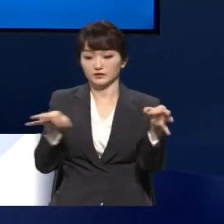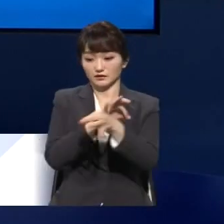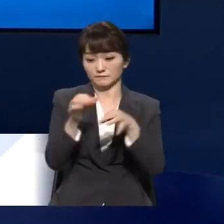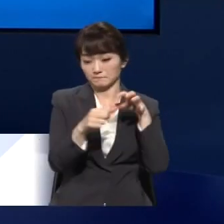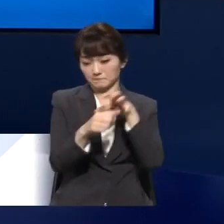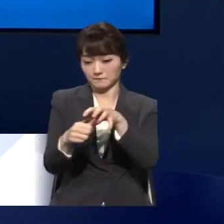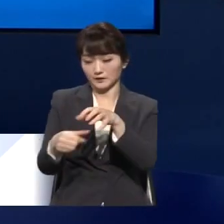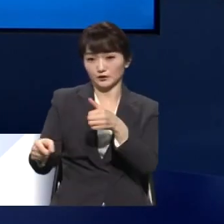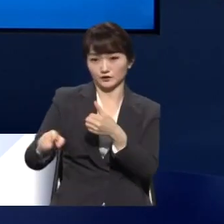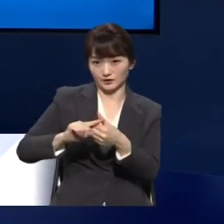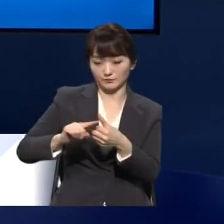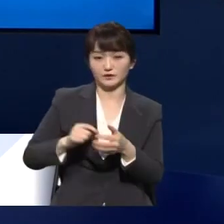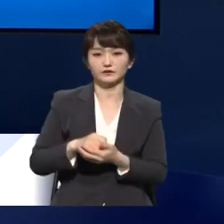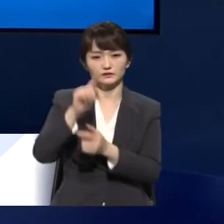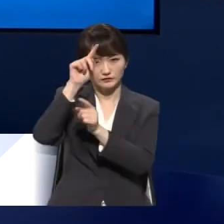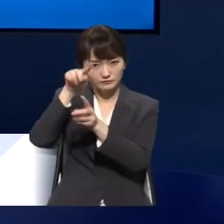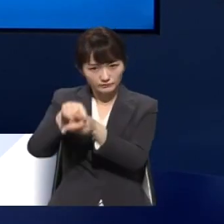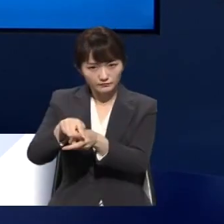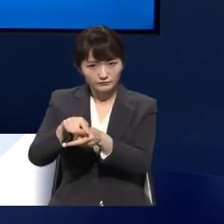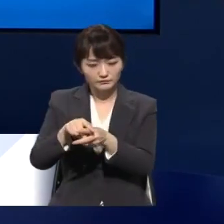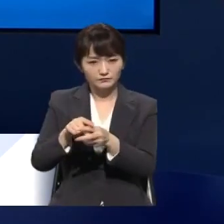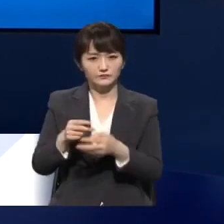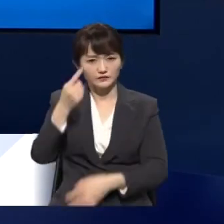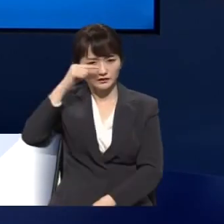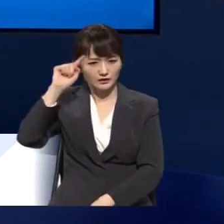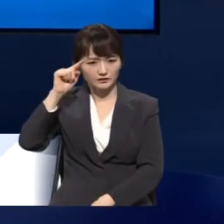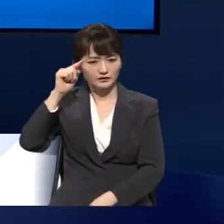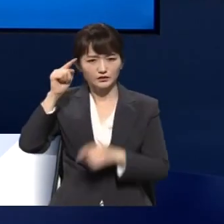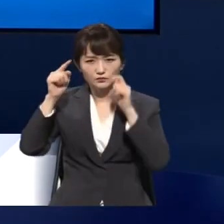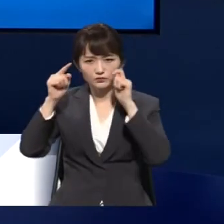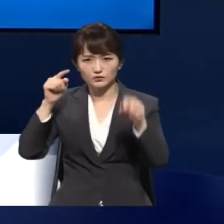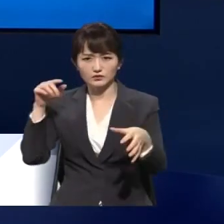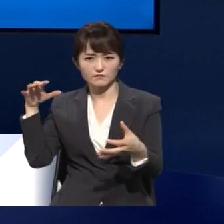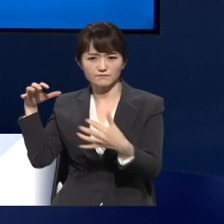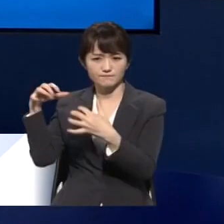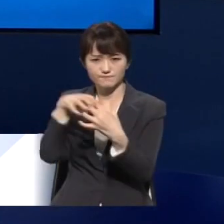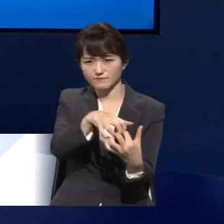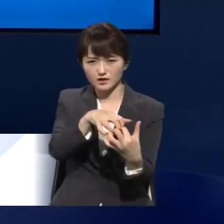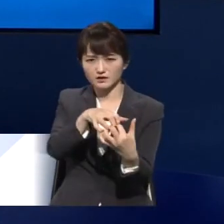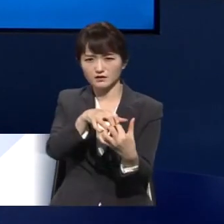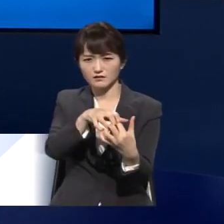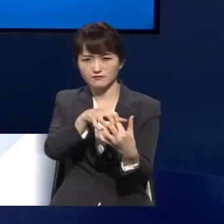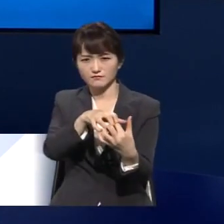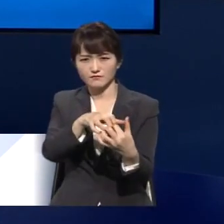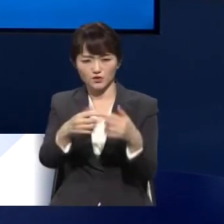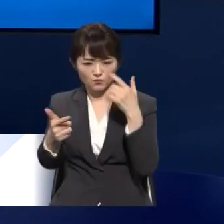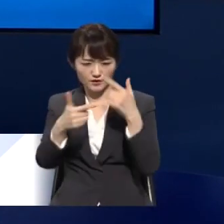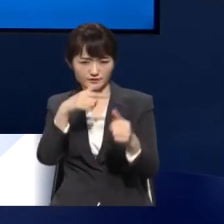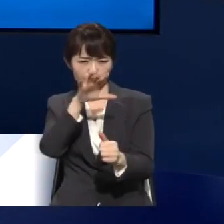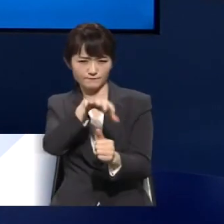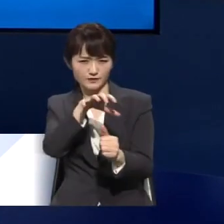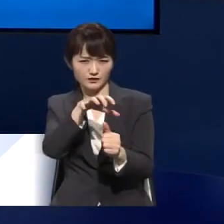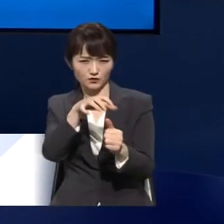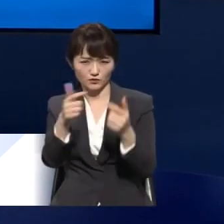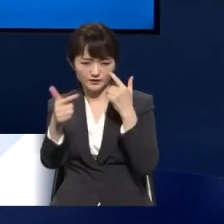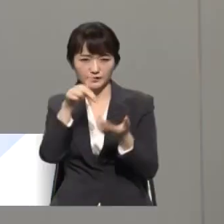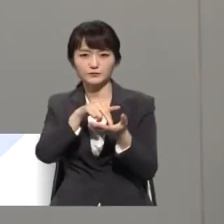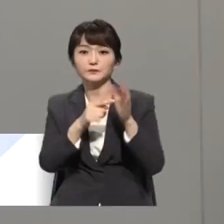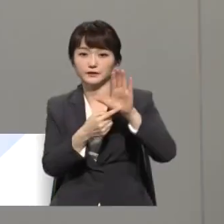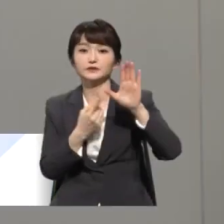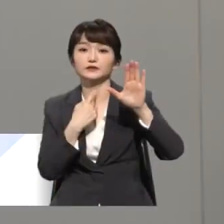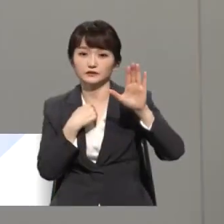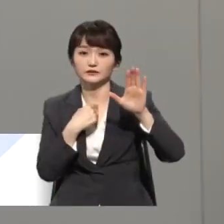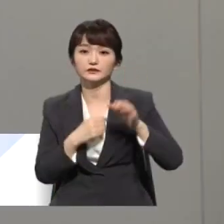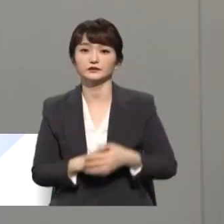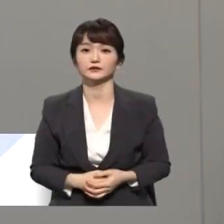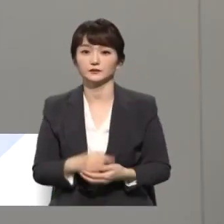이젠 후보 역시 러시아의 무력 침공을 강력히 규탄하고 이에 대한 단호한 반대 입장을 분명히 밝힌 바 있습니다